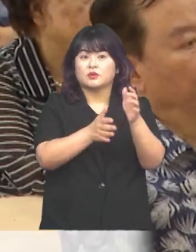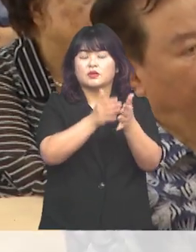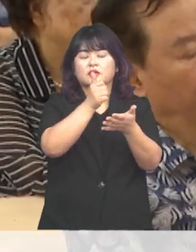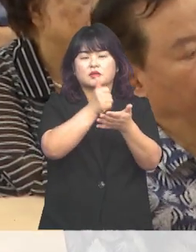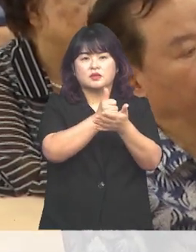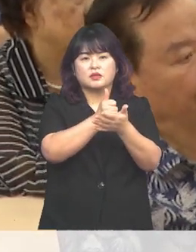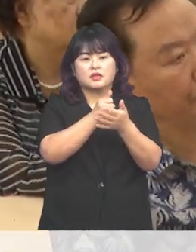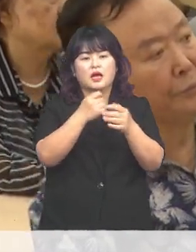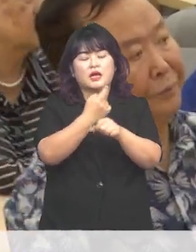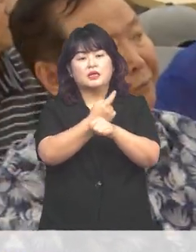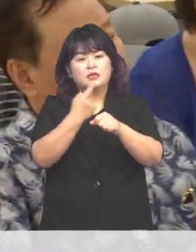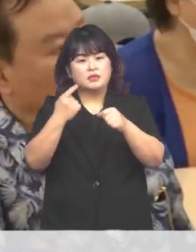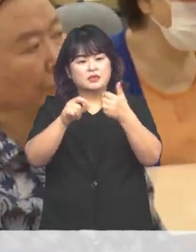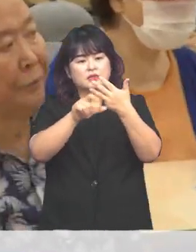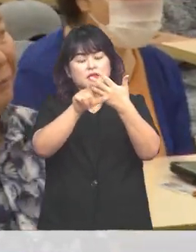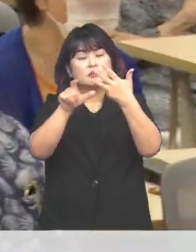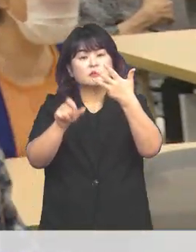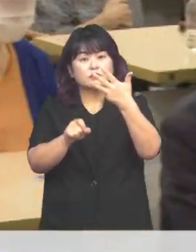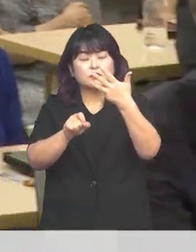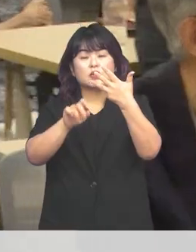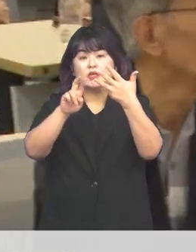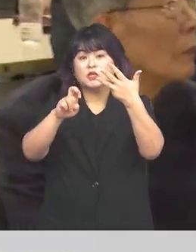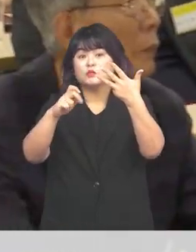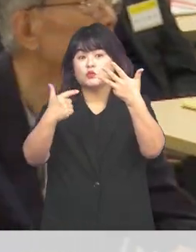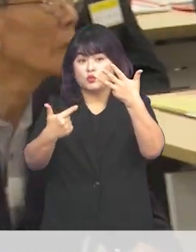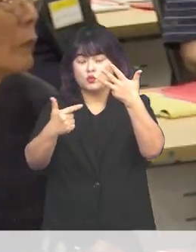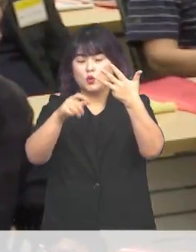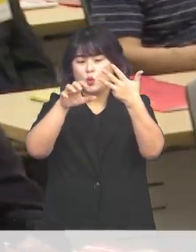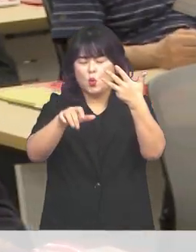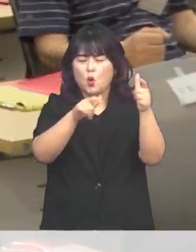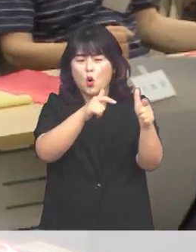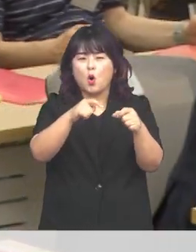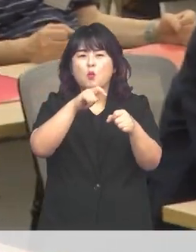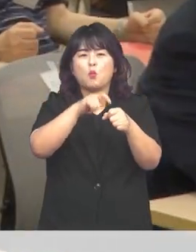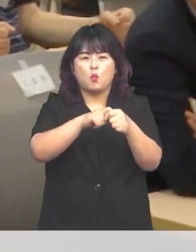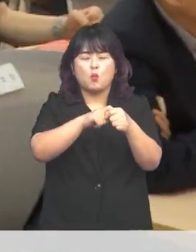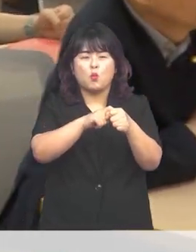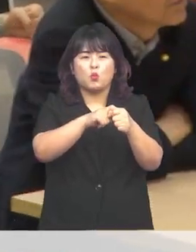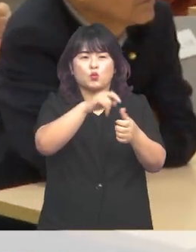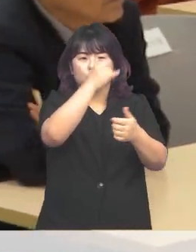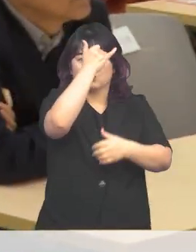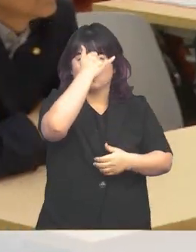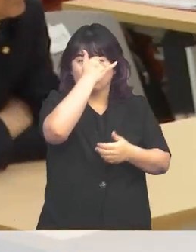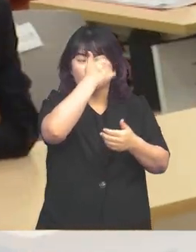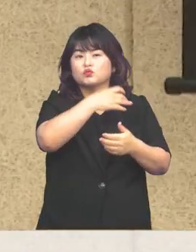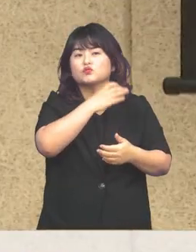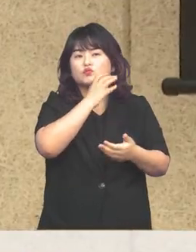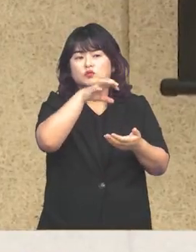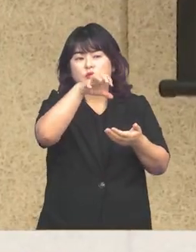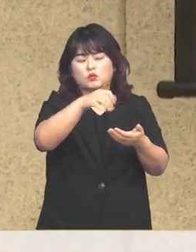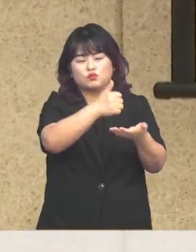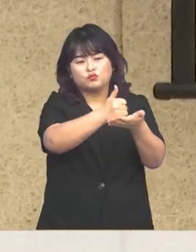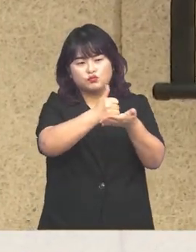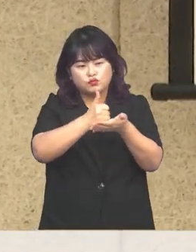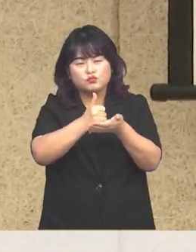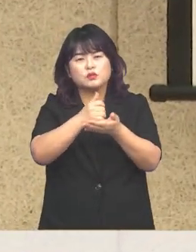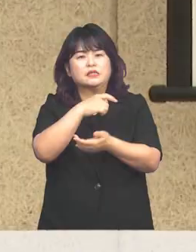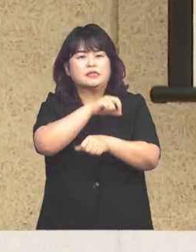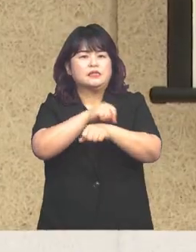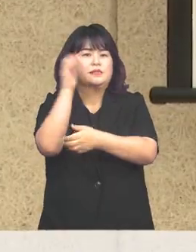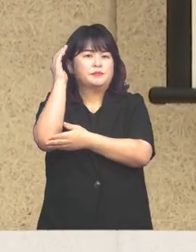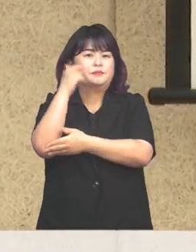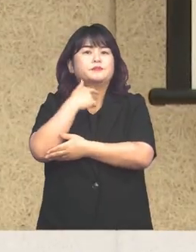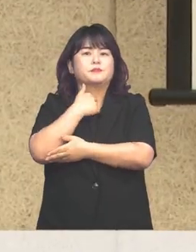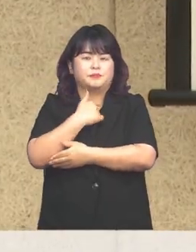이상일 용인특례시장은 지난 21일 구갈 다목적 복지회관에서 충정노인대학 초청으로 수강생 100여 명과 특강 형식의